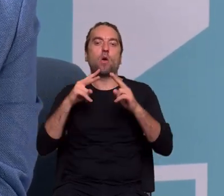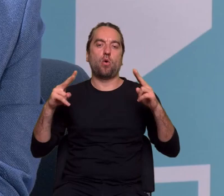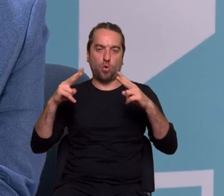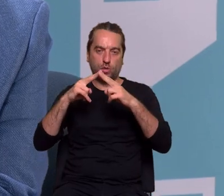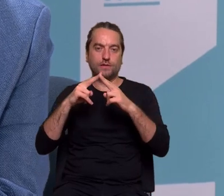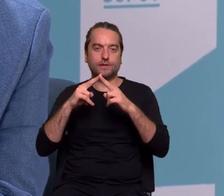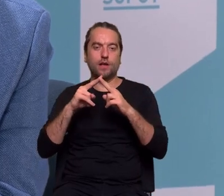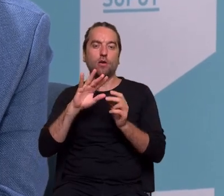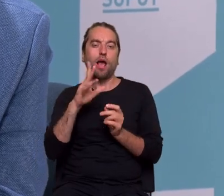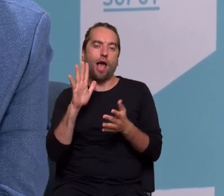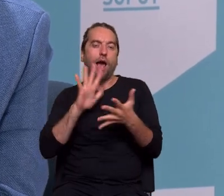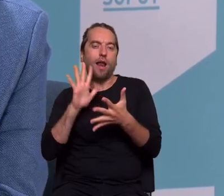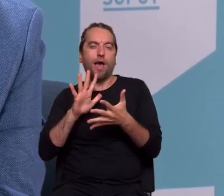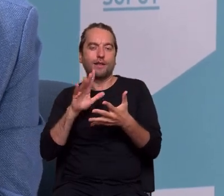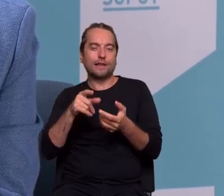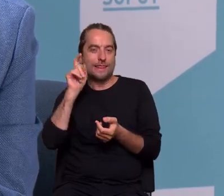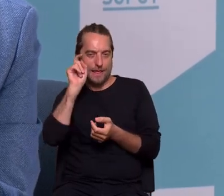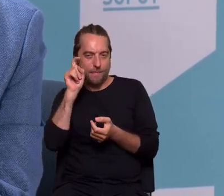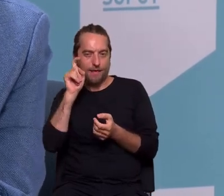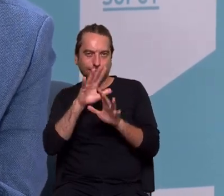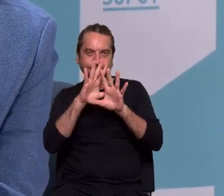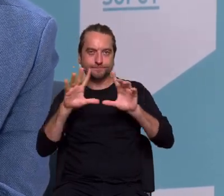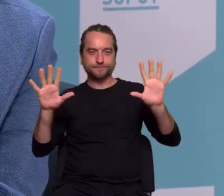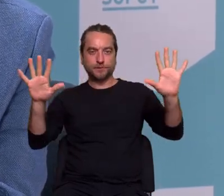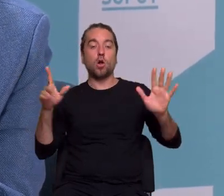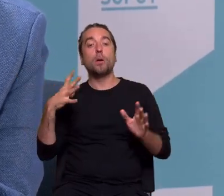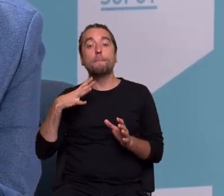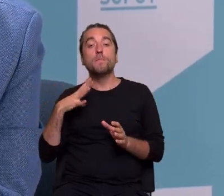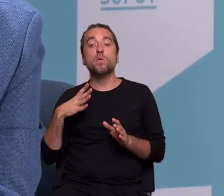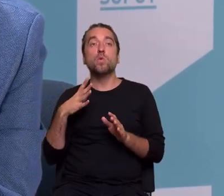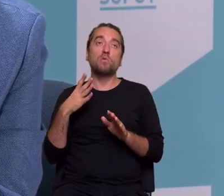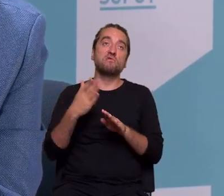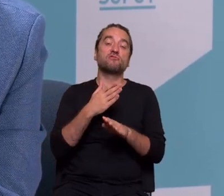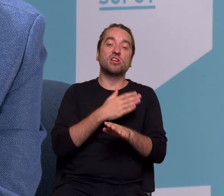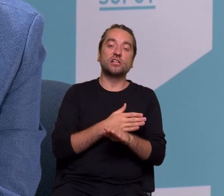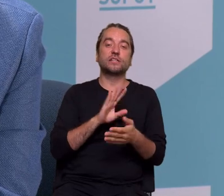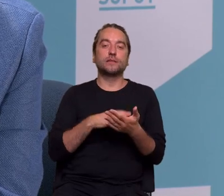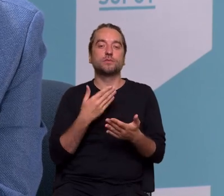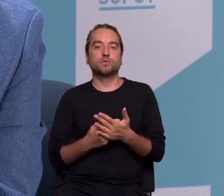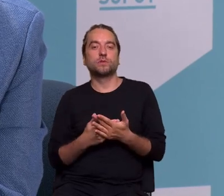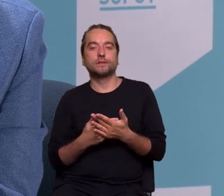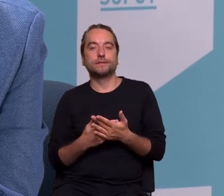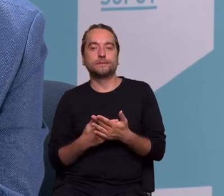zabudowy. On pełnił różne funkcje w Toruniu. Znajdował się tam